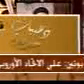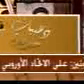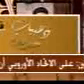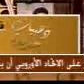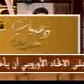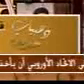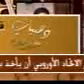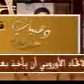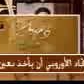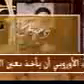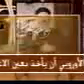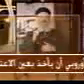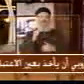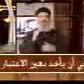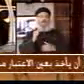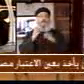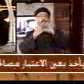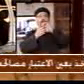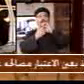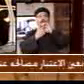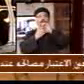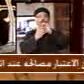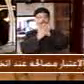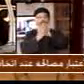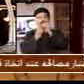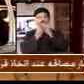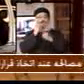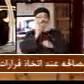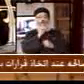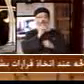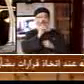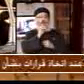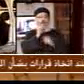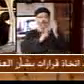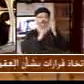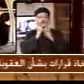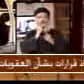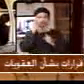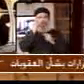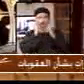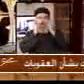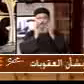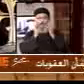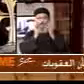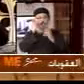وهنا يبان ان التلاميذ ثقتهم في شخص السيد المسيح لسه مش واضحة،